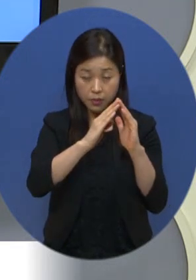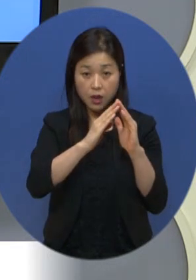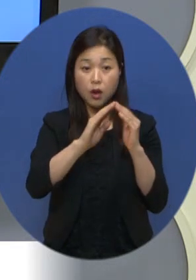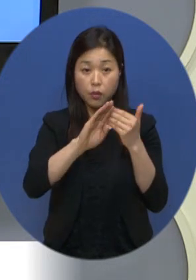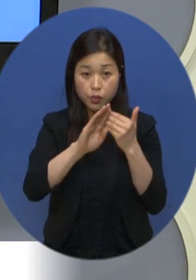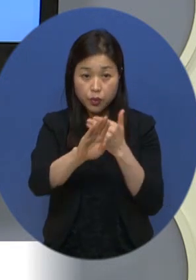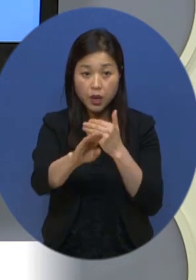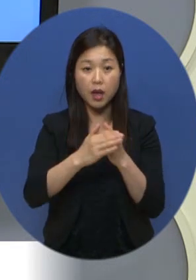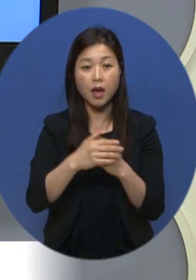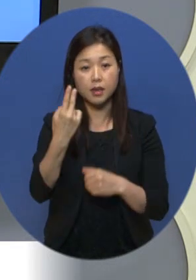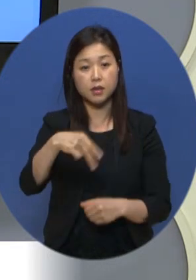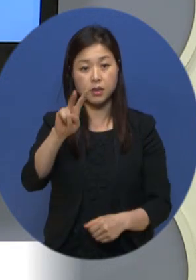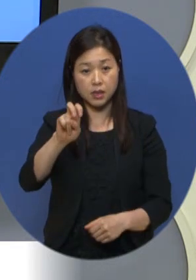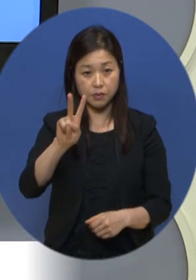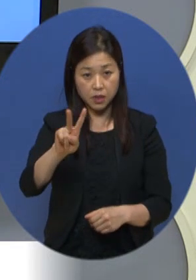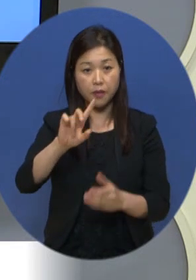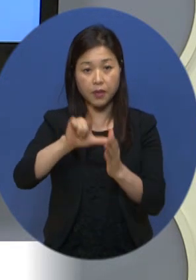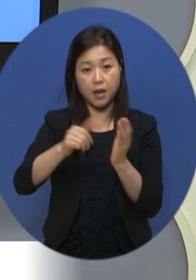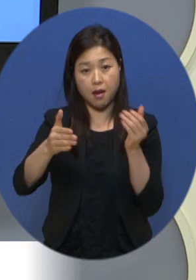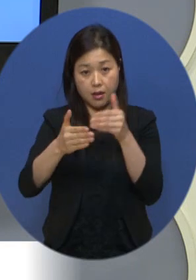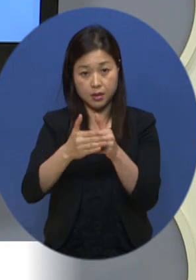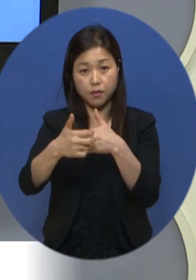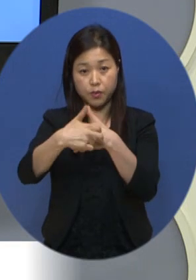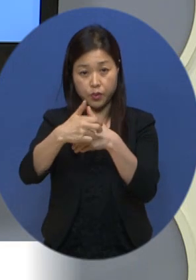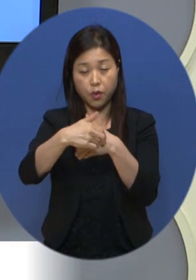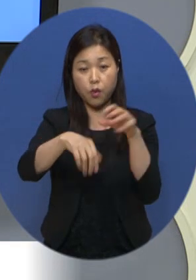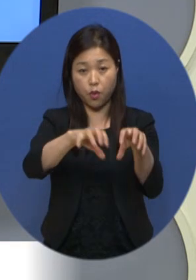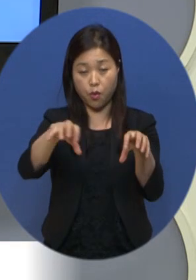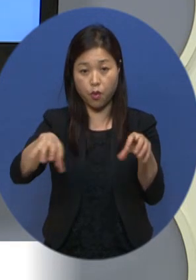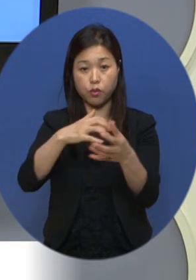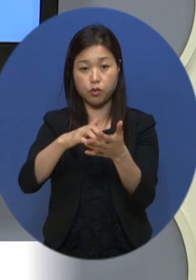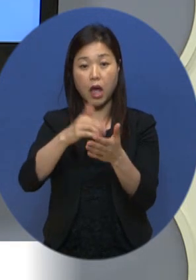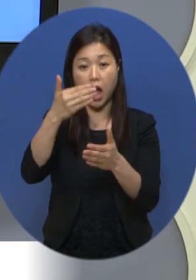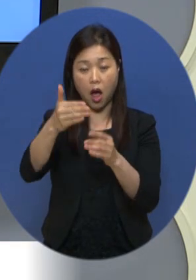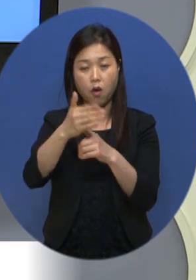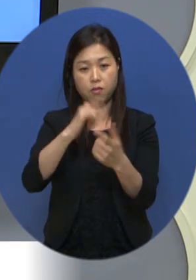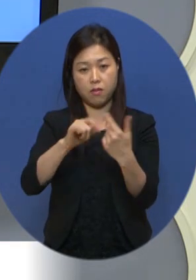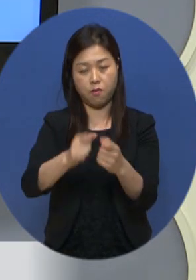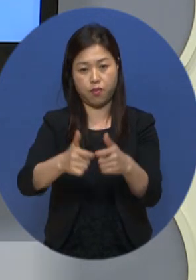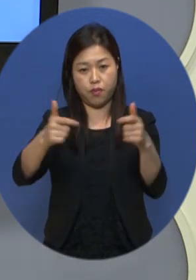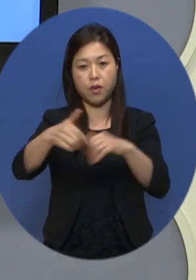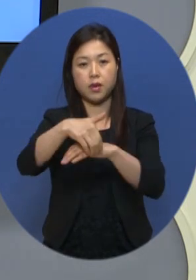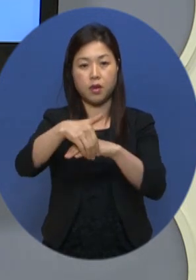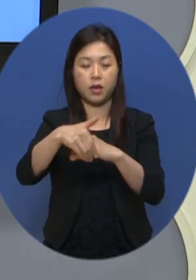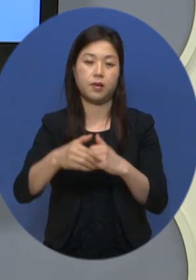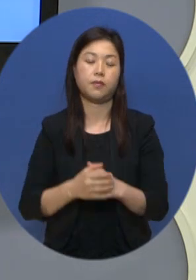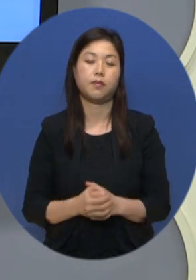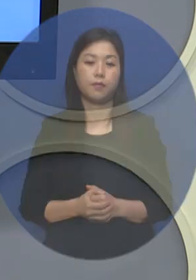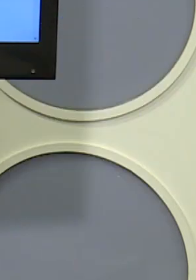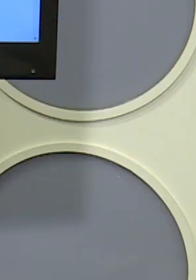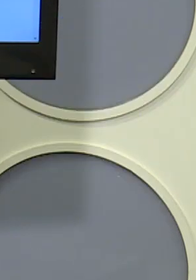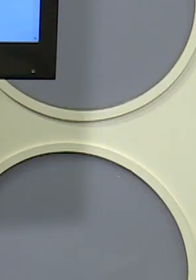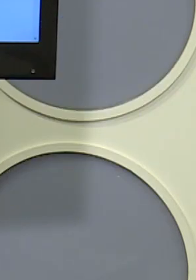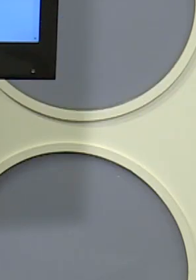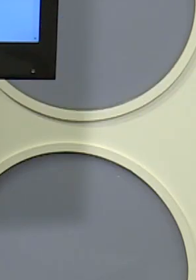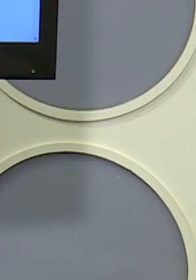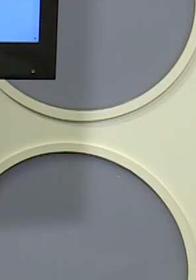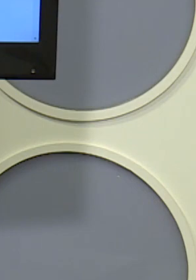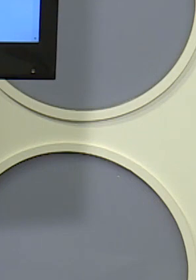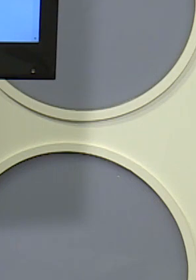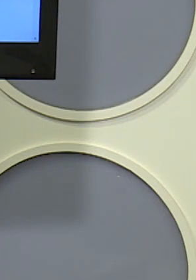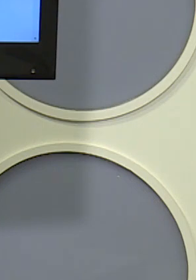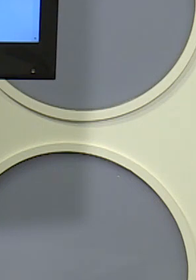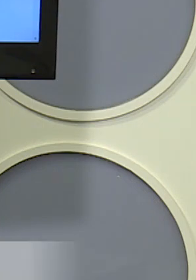향후 2022년까지 의료기관 총 9곳을 확충할 계획입니다 다음